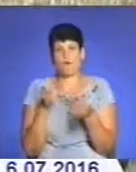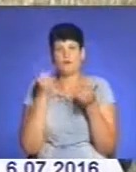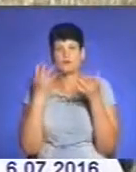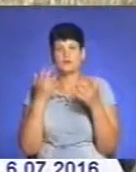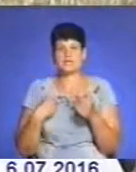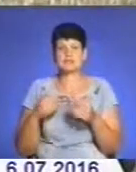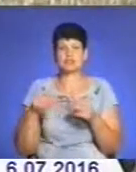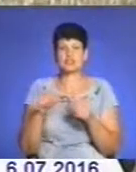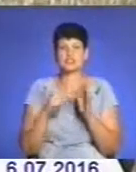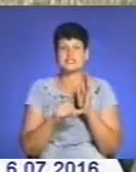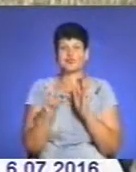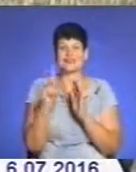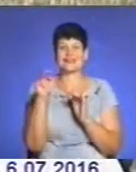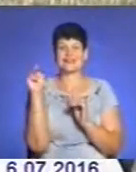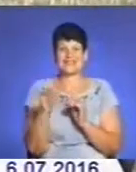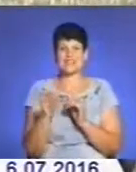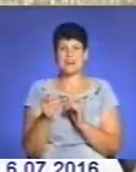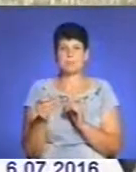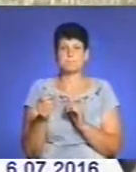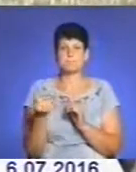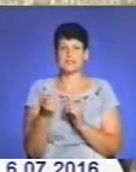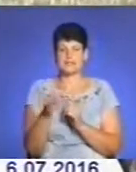61 тисяча пшениці.